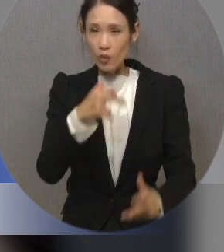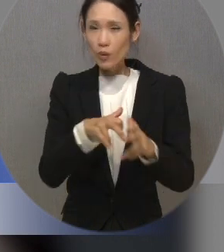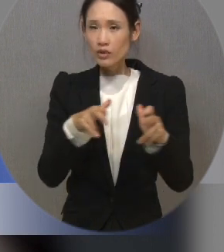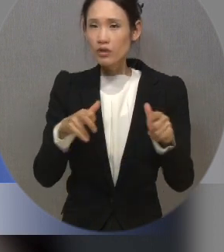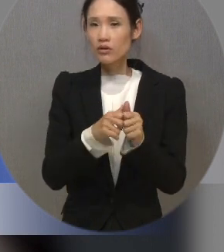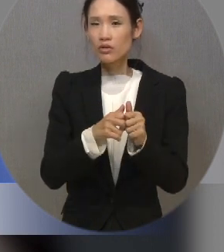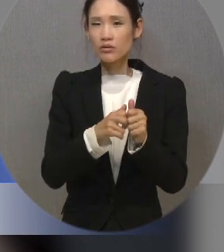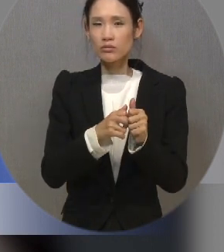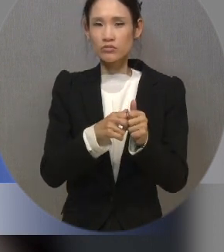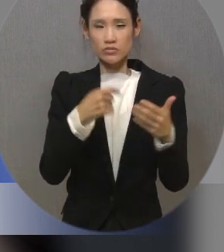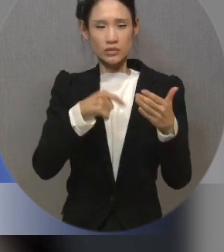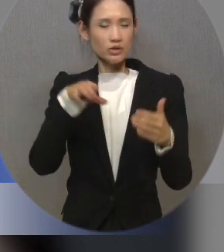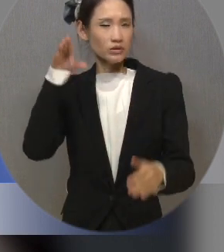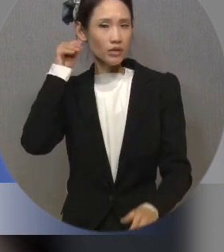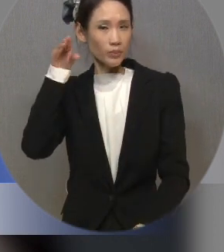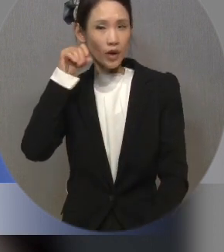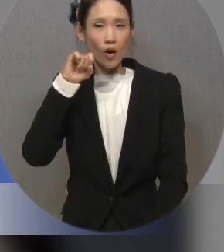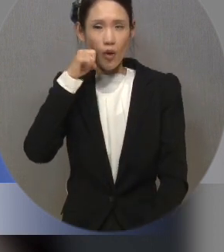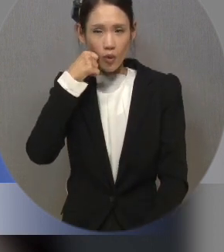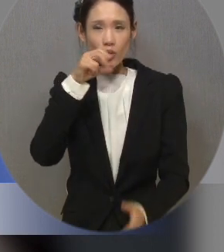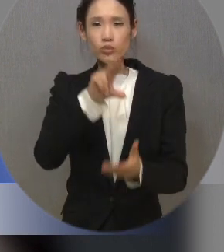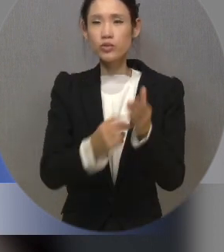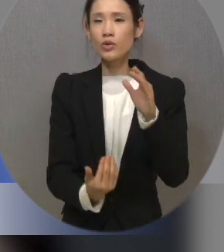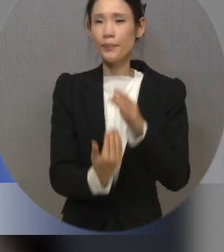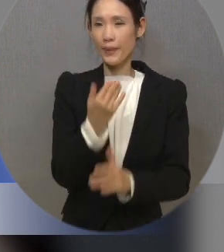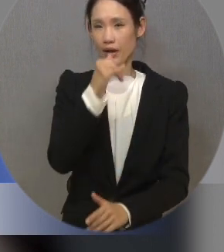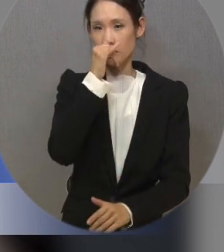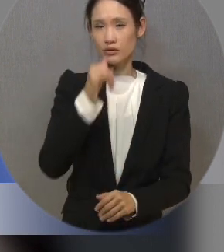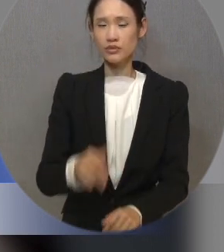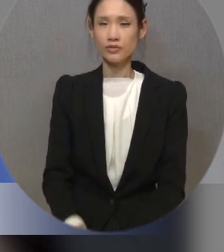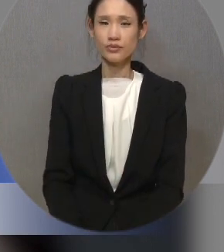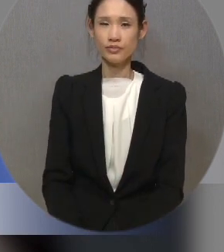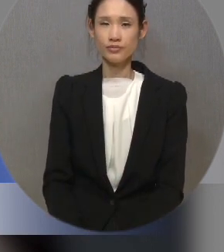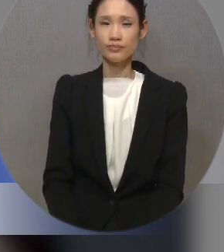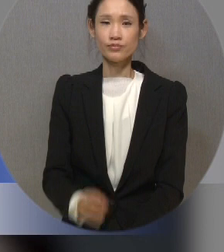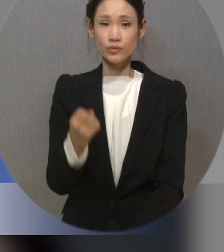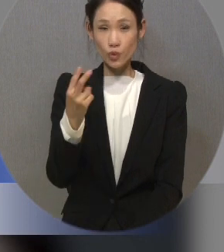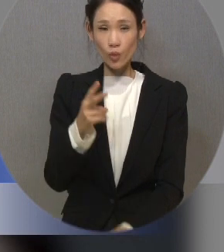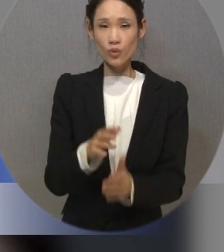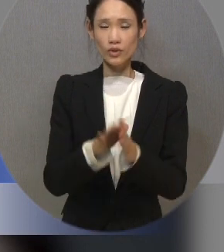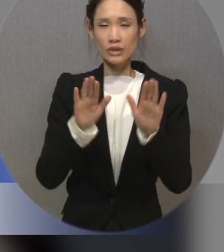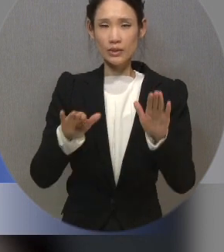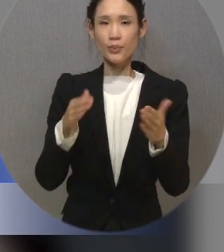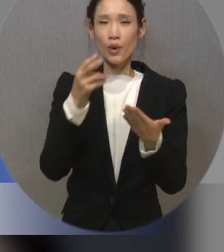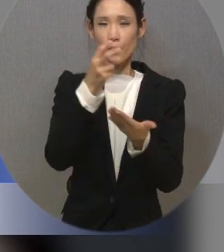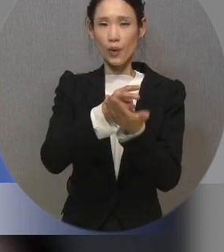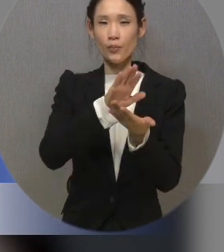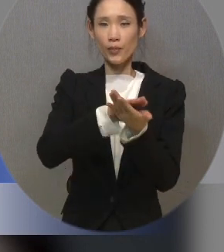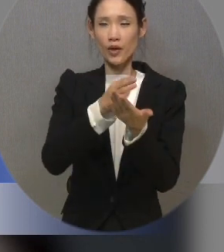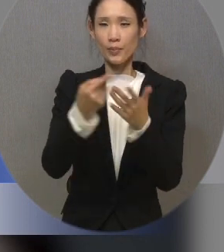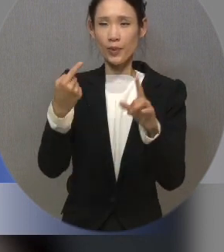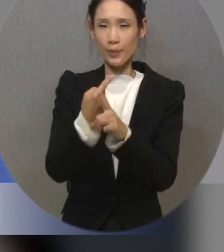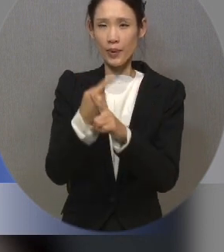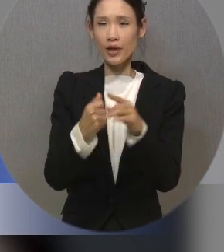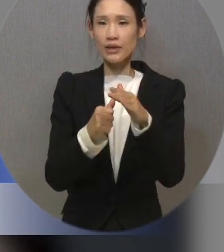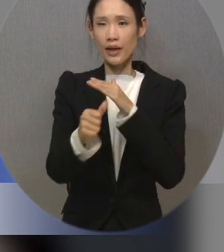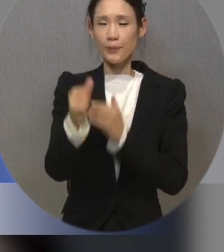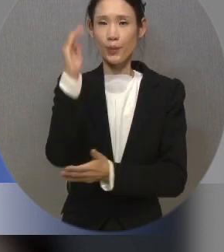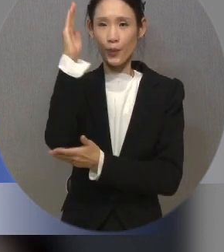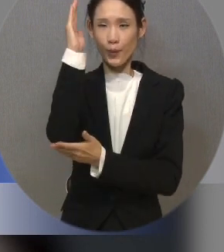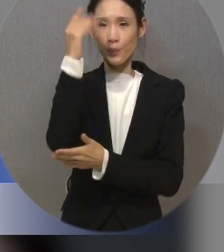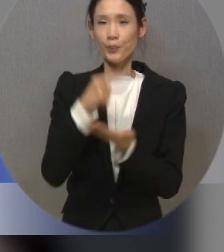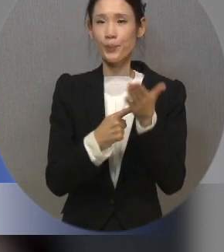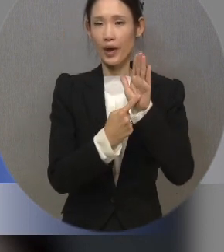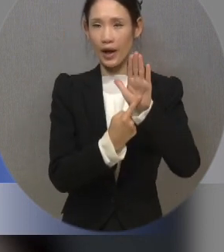사용이 어렵다는 문제가 제기되기도 했습니다 한편 근번 개정 법률안을 대표 발휘한 김혜지